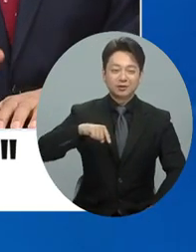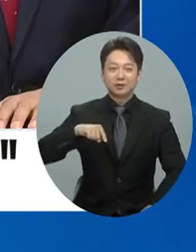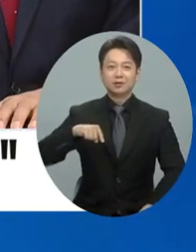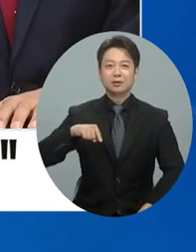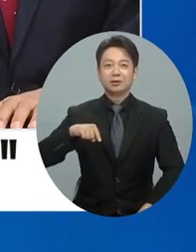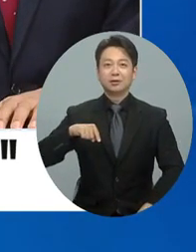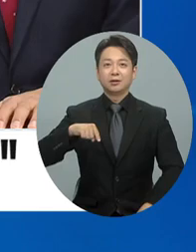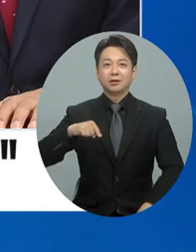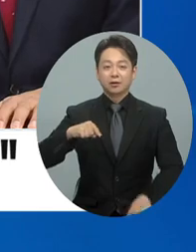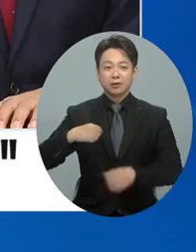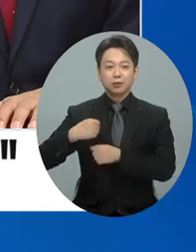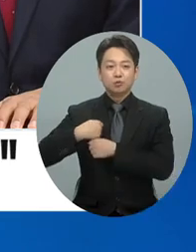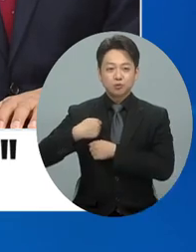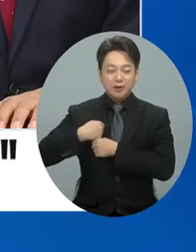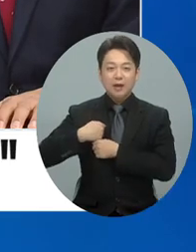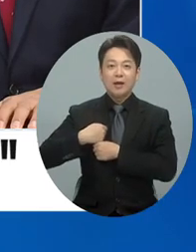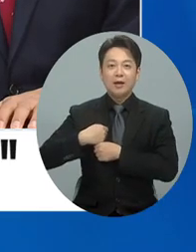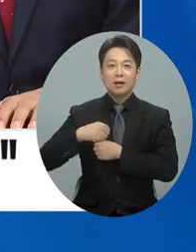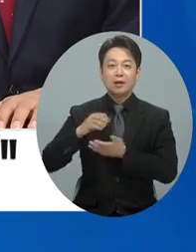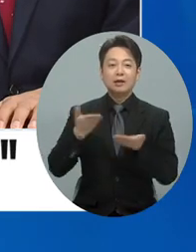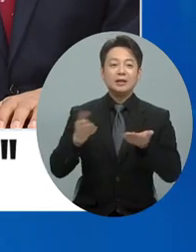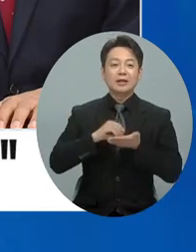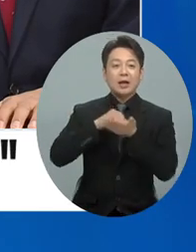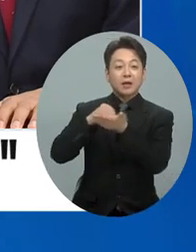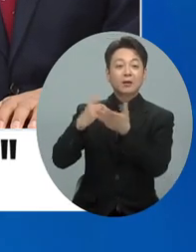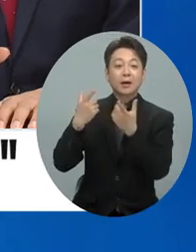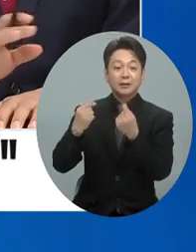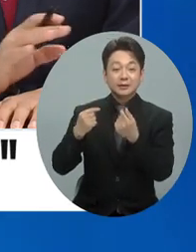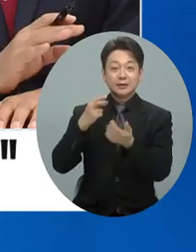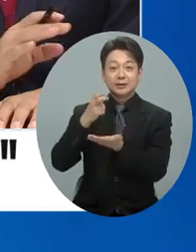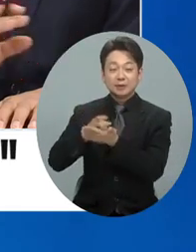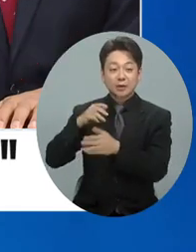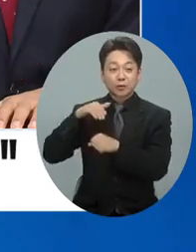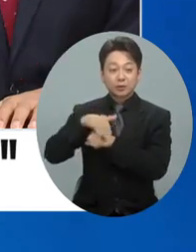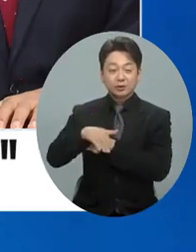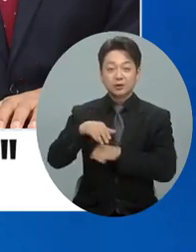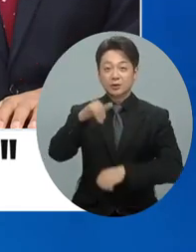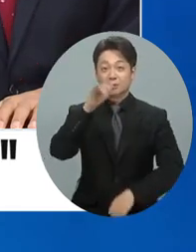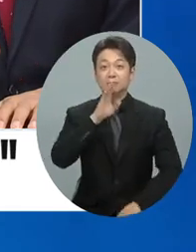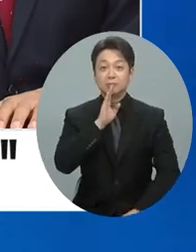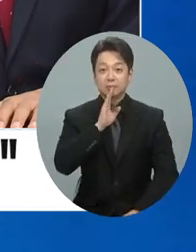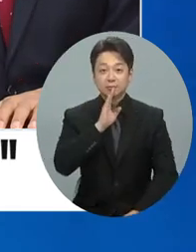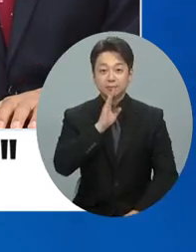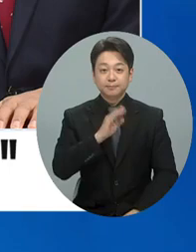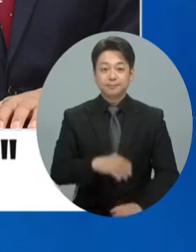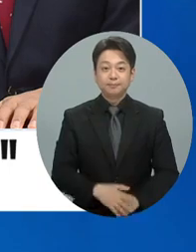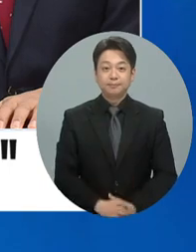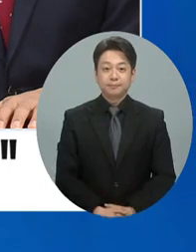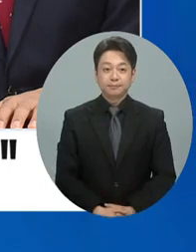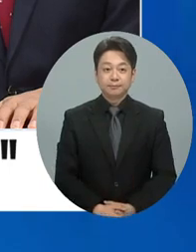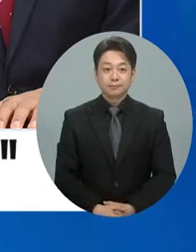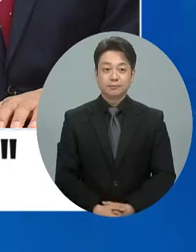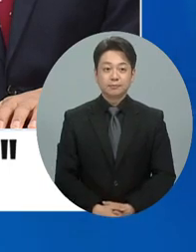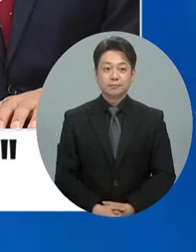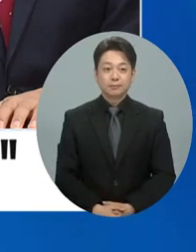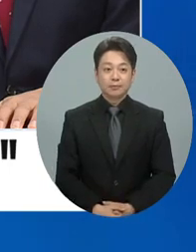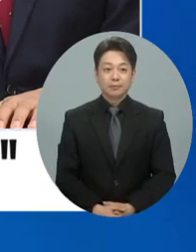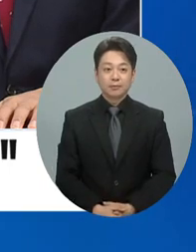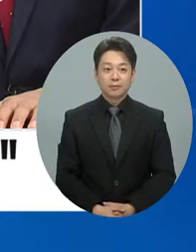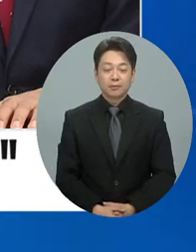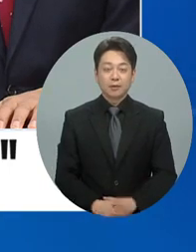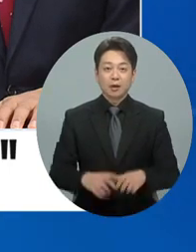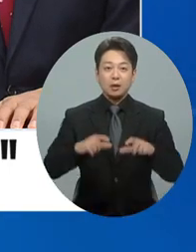있는데 군이 아무리 과학화를 가더라도 기본적 그 일반적 군인은 있어야 돼요. 그래서